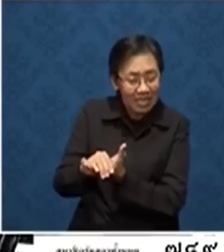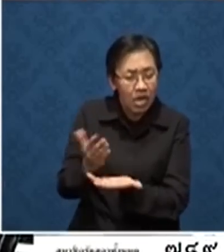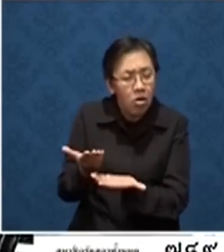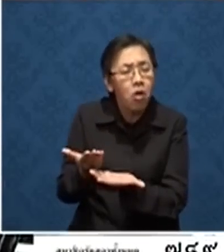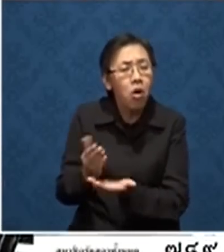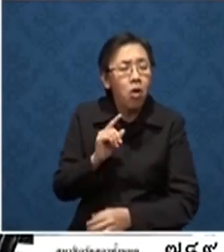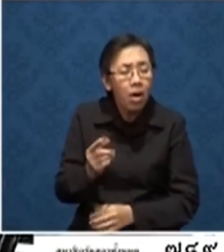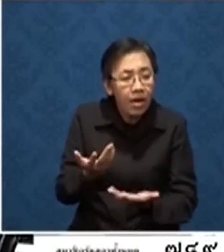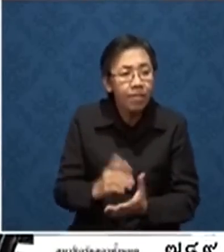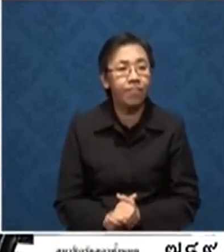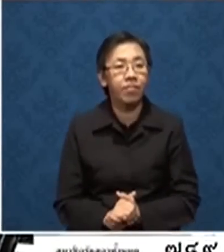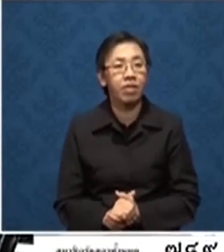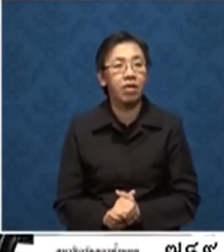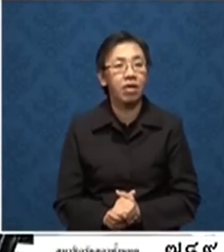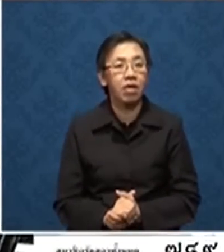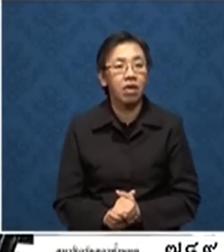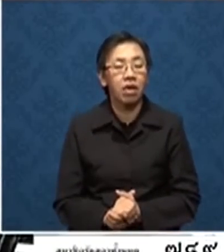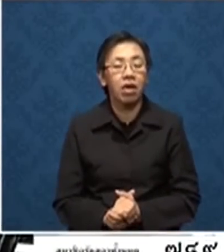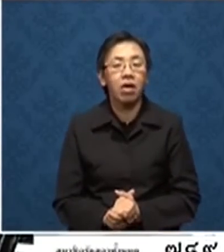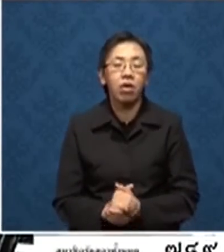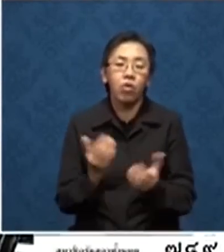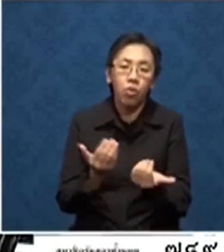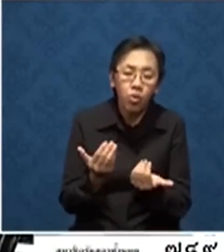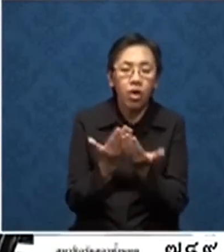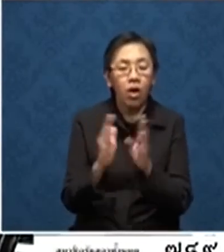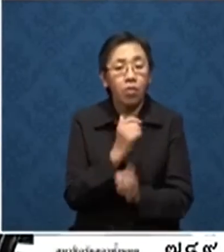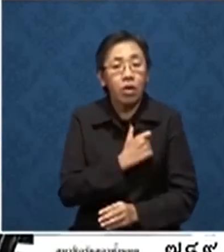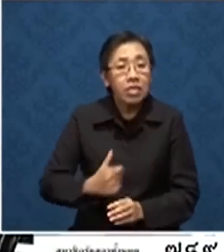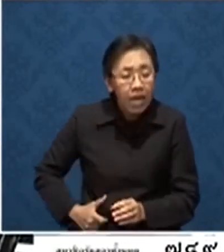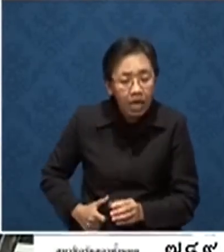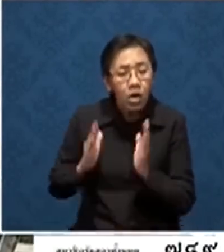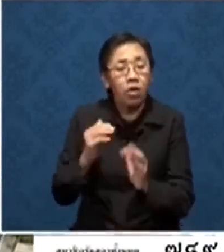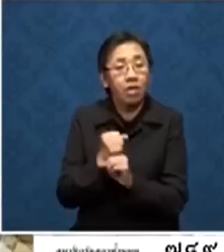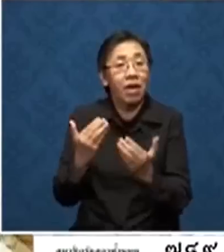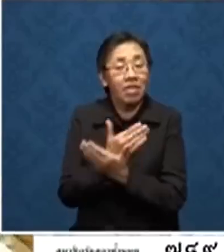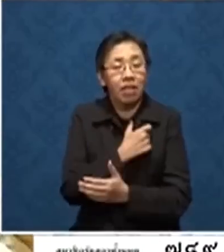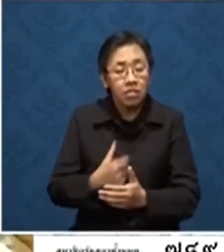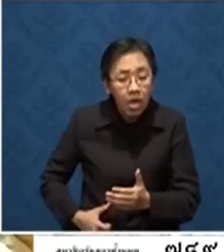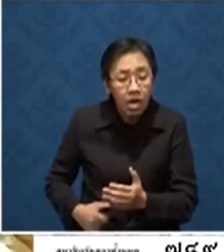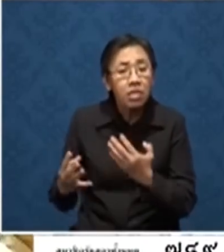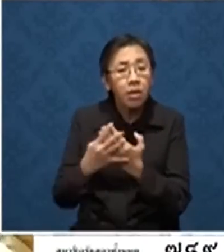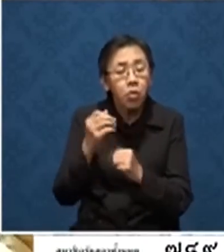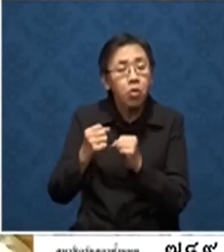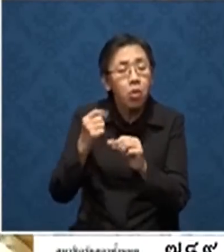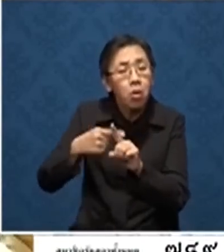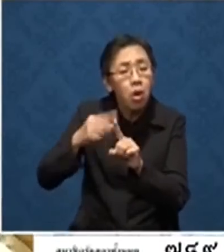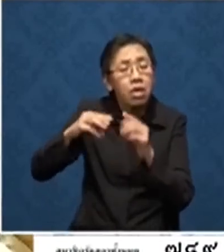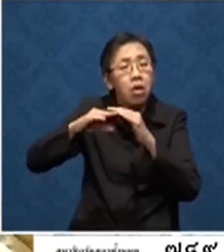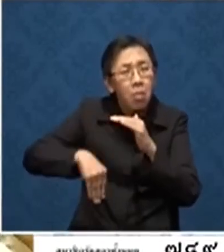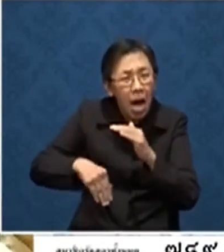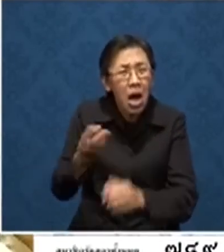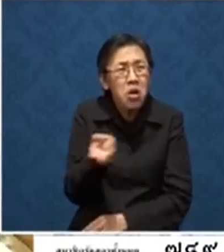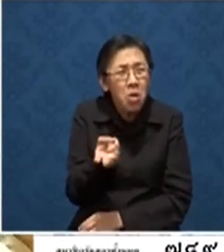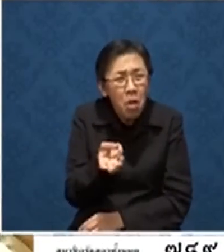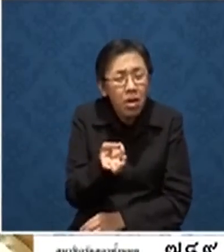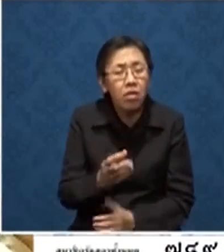แล้วก็มีรัชทายาทและผู้สำเร็จราชการกำหนดโทษจำคุกไม่เกิน 6เดือนน้อยก็